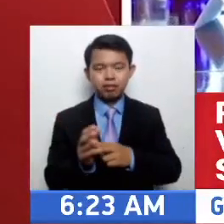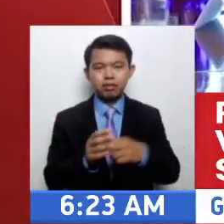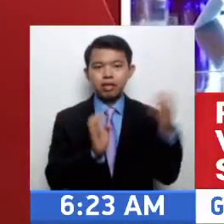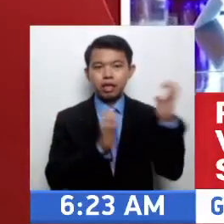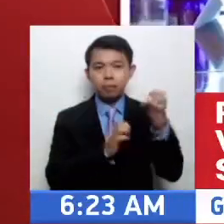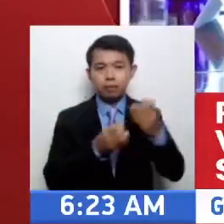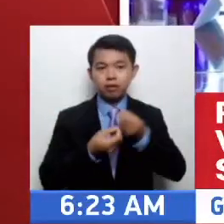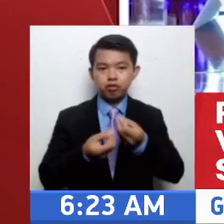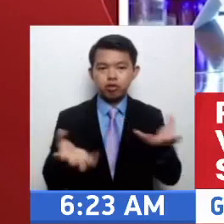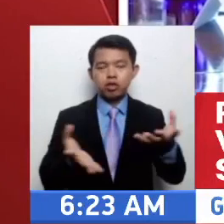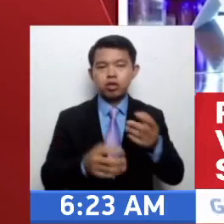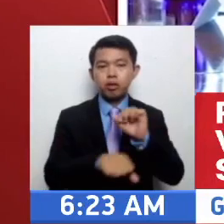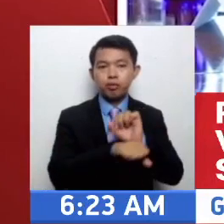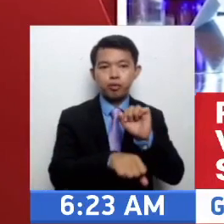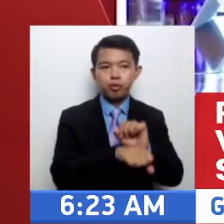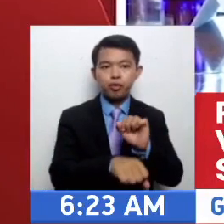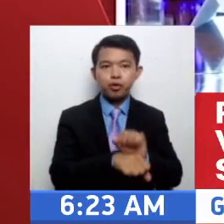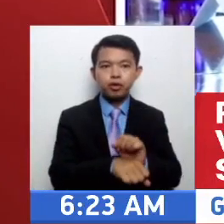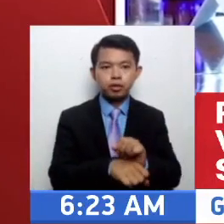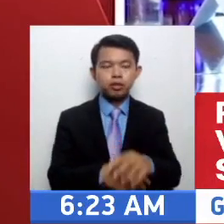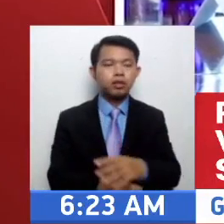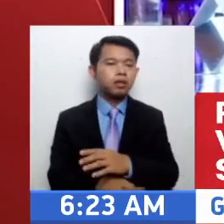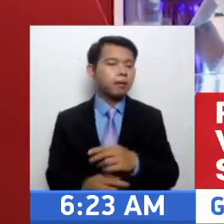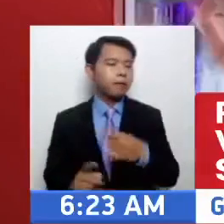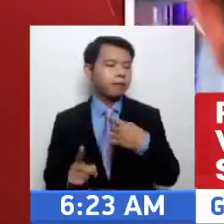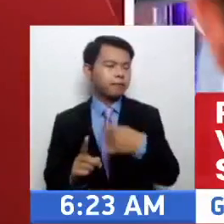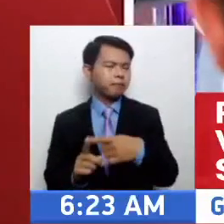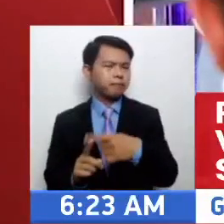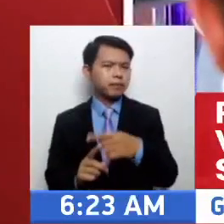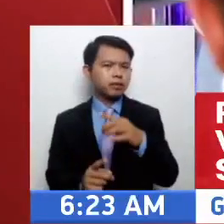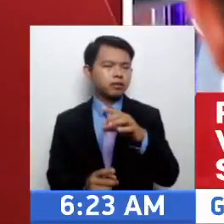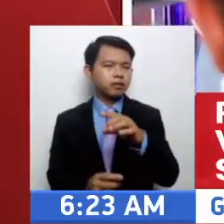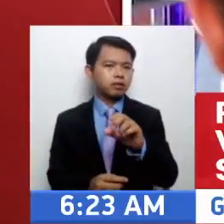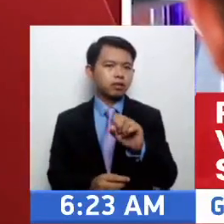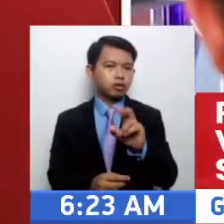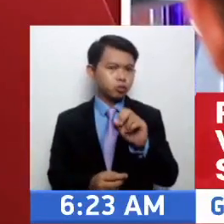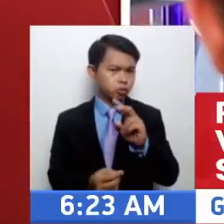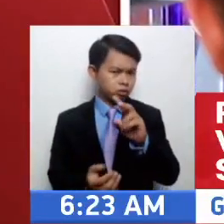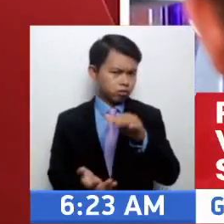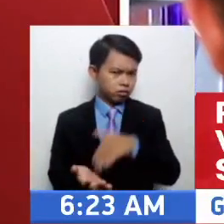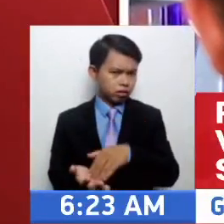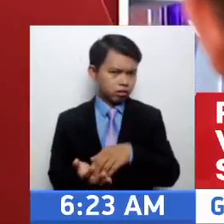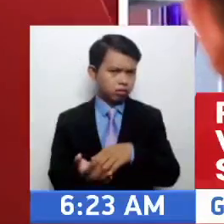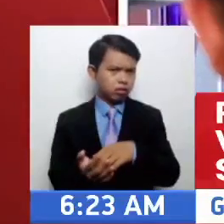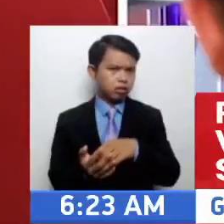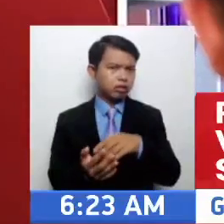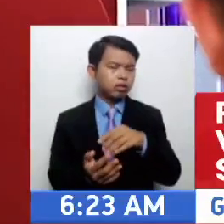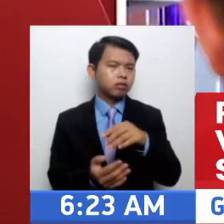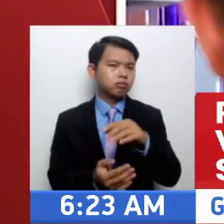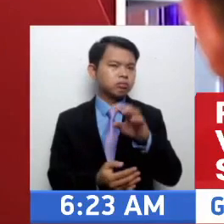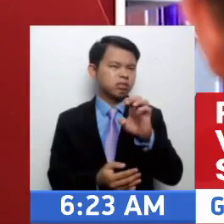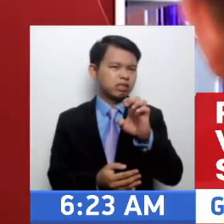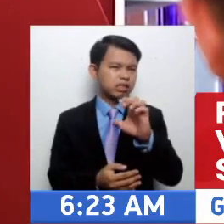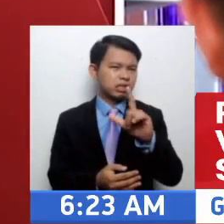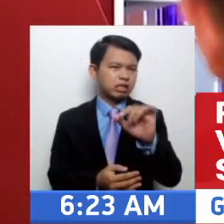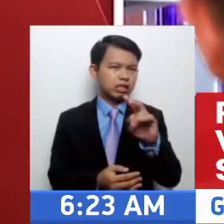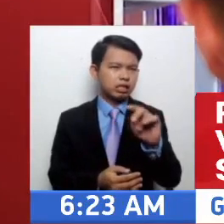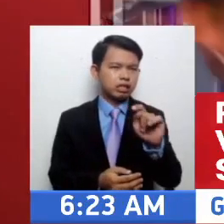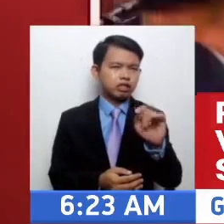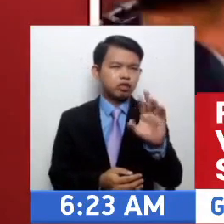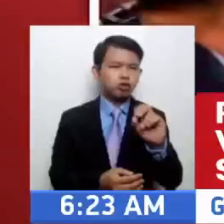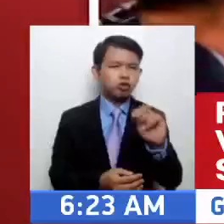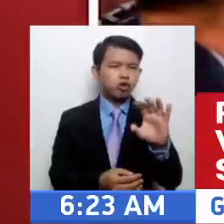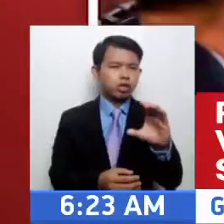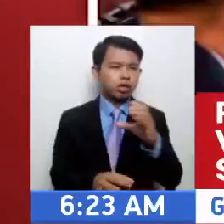ng 18,000 electronic vehicles kada taon. Nakipagpulong din si Pangulong Marcos sa nuclear